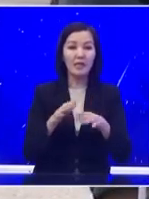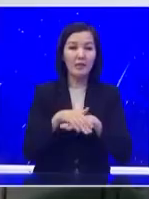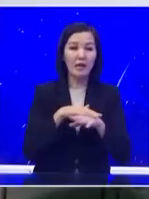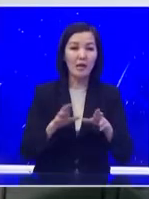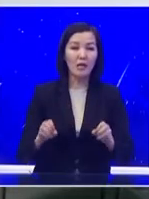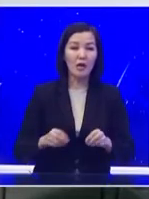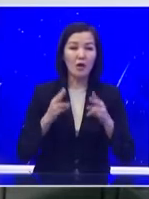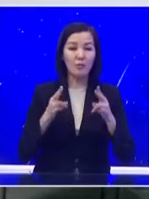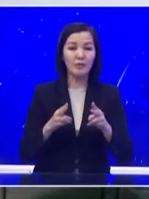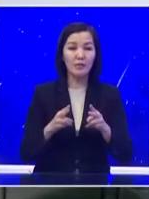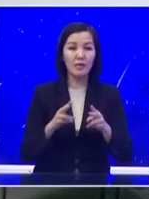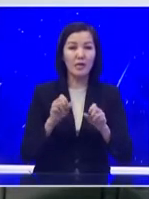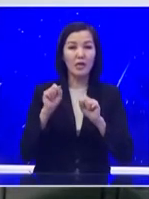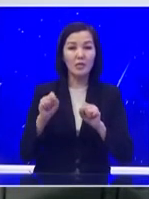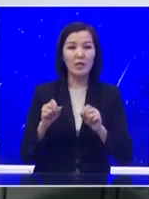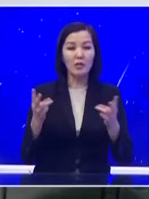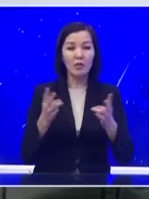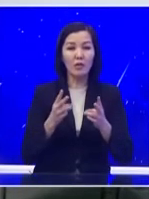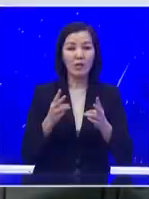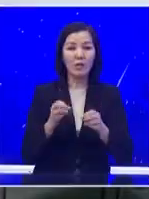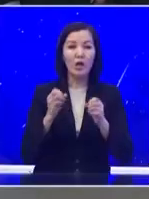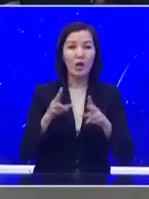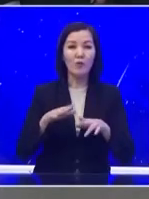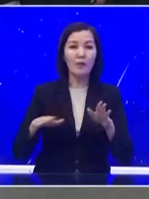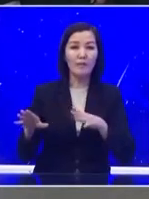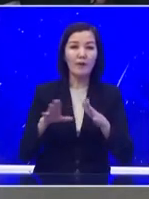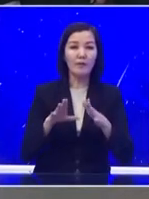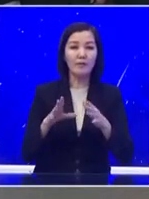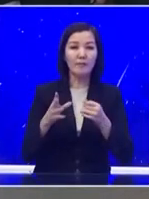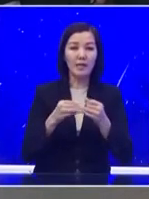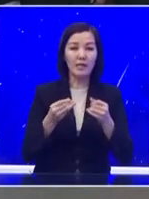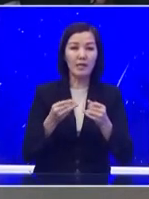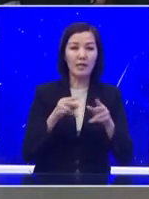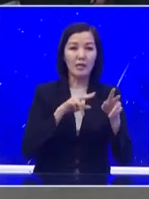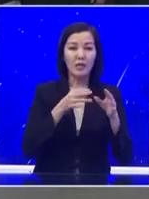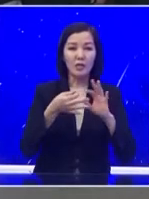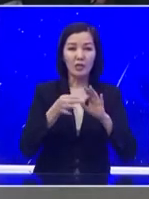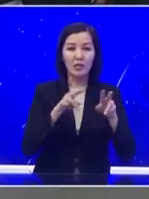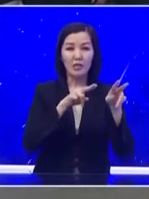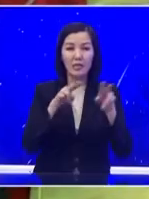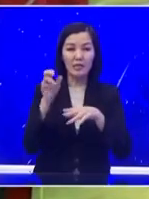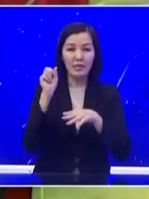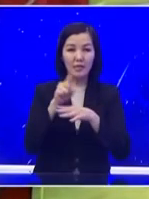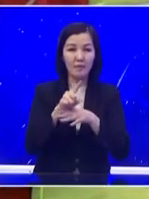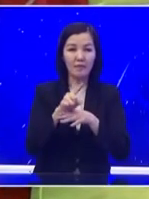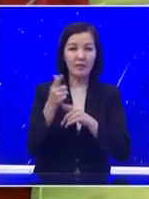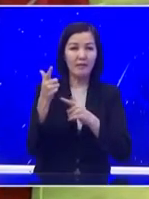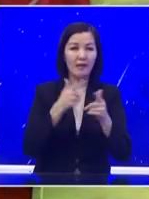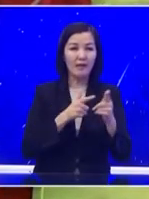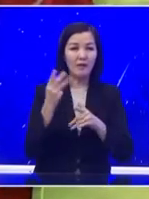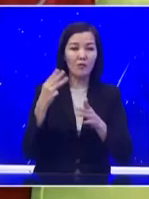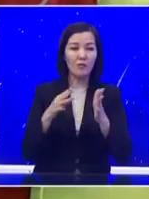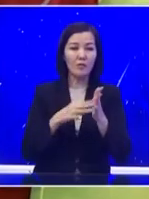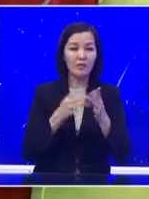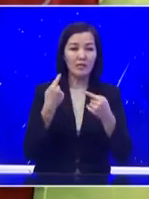қауіпсіздігін сақтау екенін ескертіп, қауіпті аймақ деп танылған жерлерді жіті назарда ұстауды тапсырды. Дайындыққа